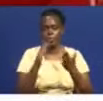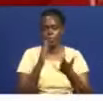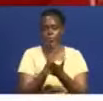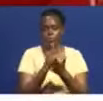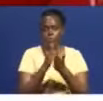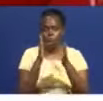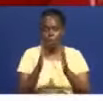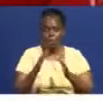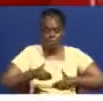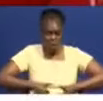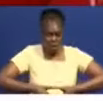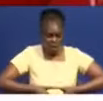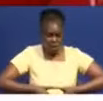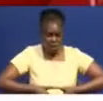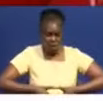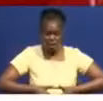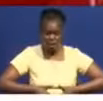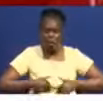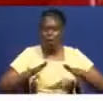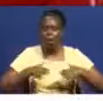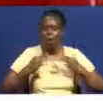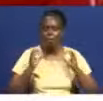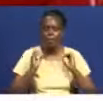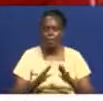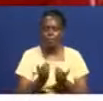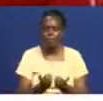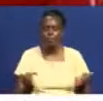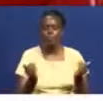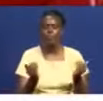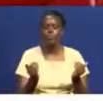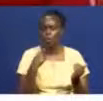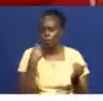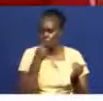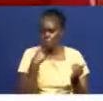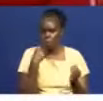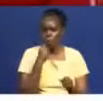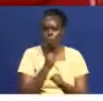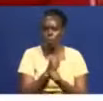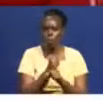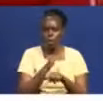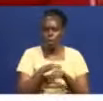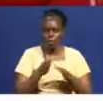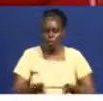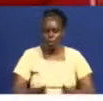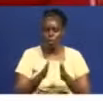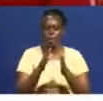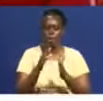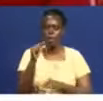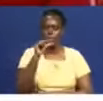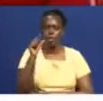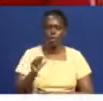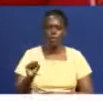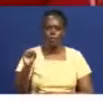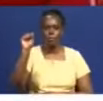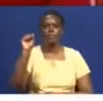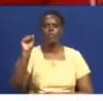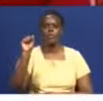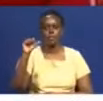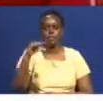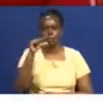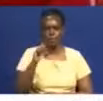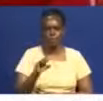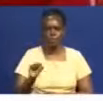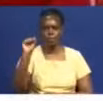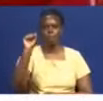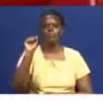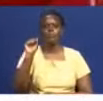Bispika, ambaye ana furaha. Watoto waliokuwa katika barabara zetu wa Gen Z, Bispika, walikuwa watoto